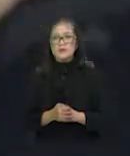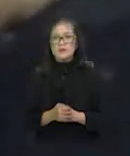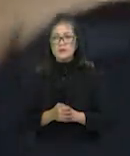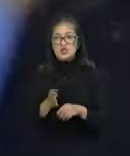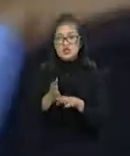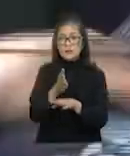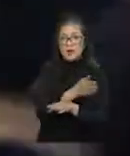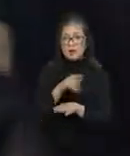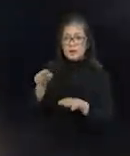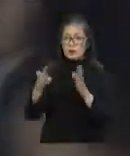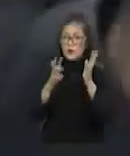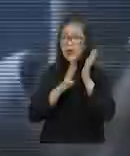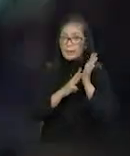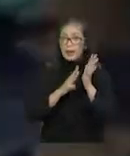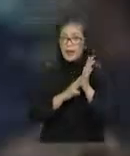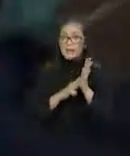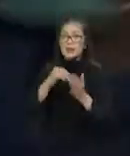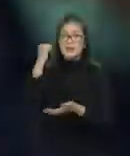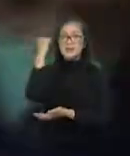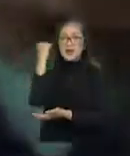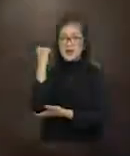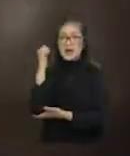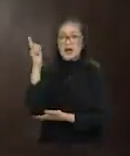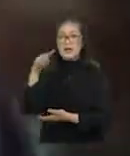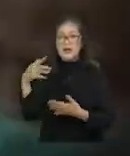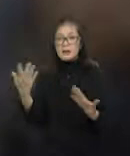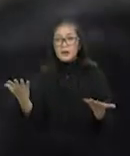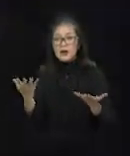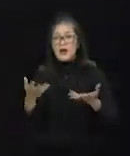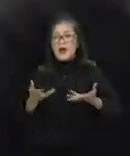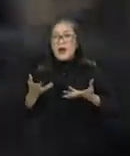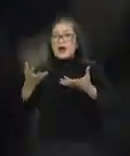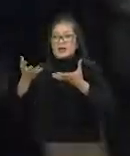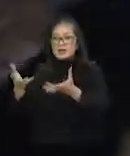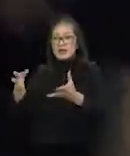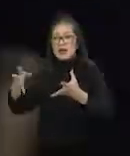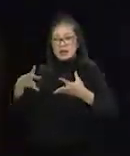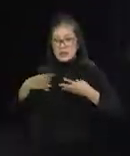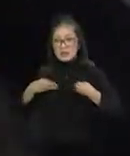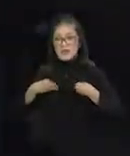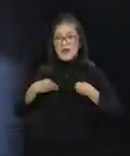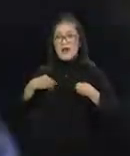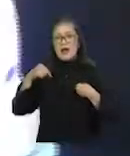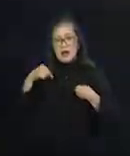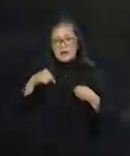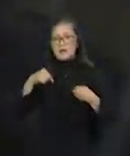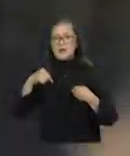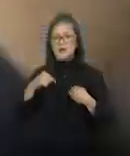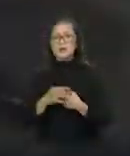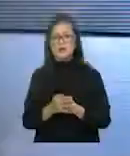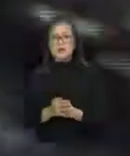Maming ditetapkan sebagai tersangka atas kasus dugaan penerimaan hadiah saat dirinya masih berstatus sebagai Bupati Tanah Bumbu, Kalimantan